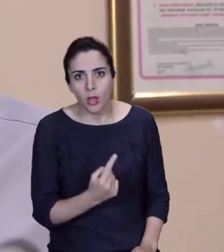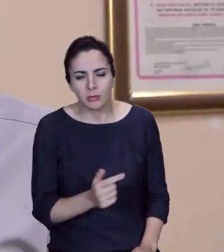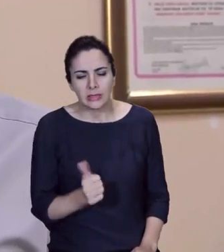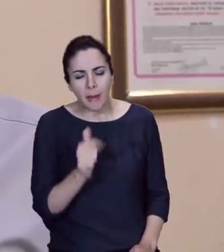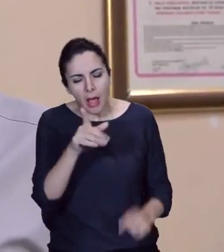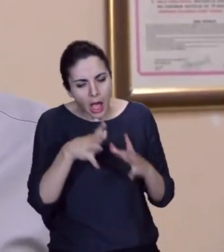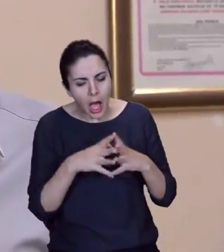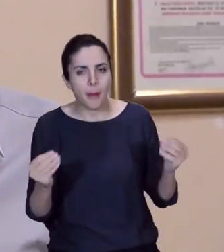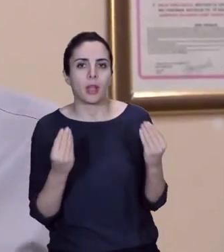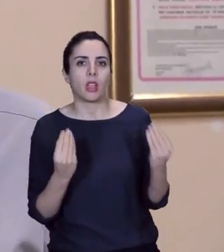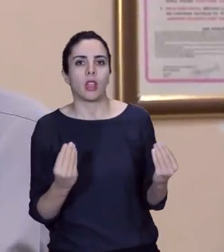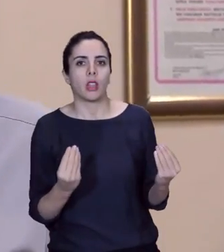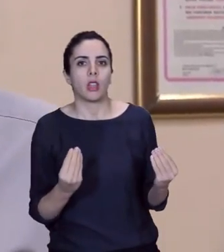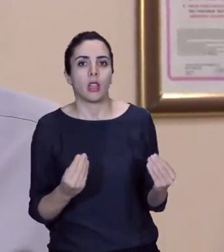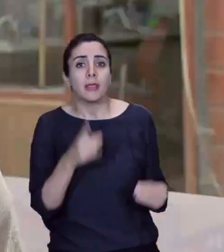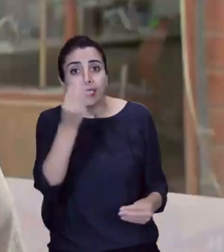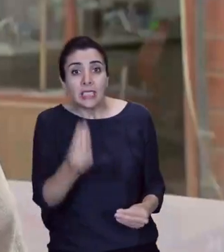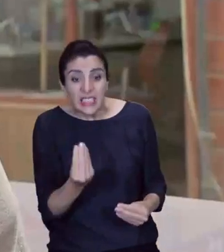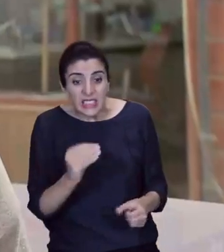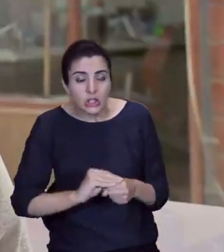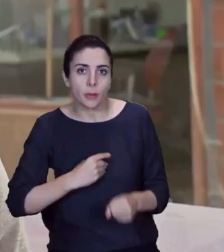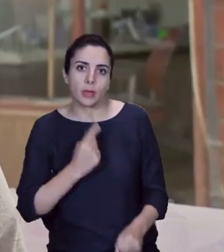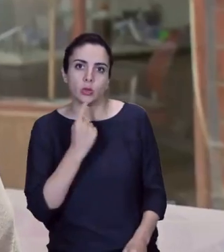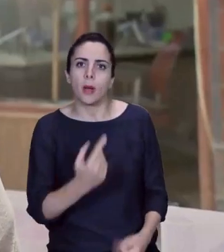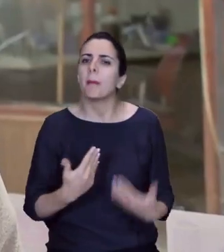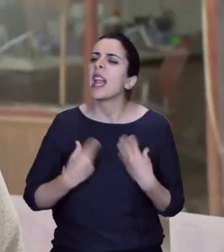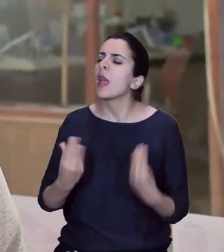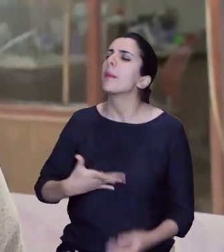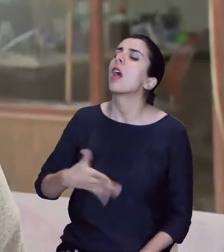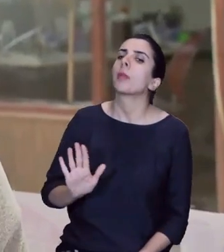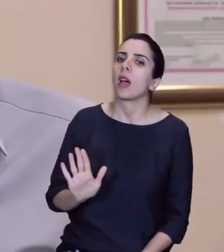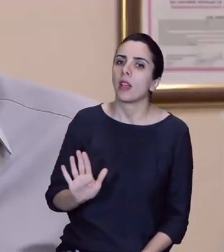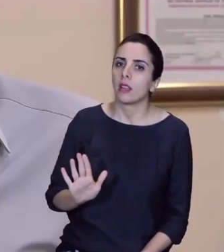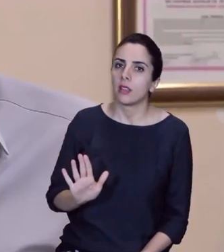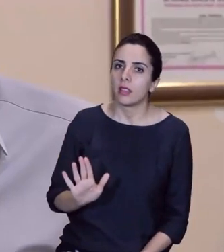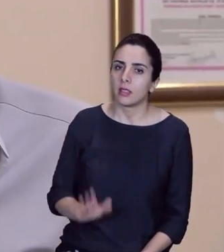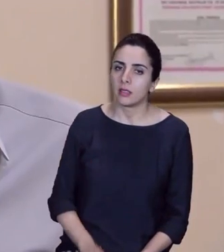birkaç gün ortalıkta görün. Hem bak ben senin iyiliğin için söylüyorum ha. Ben iyiyim, sen merak etme.